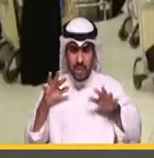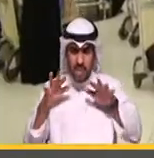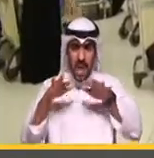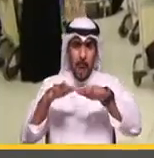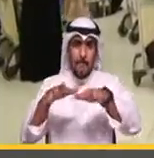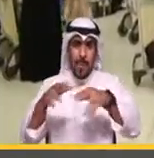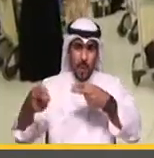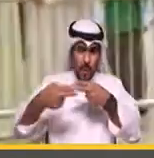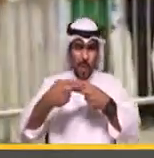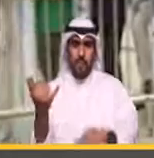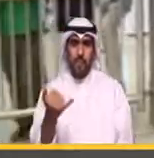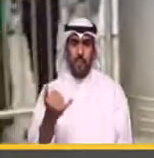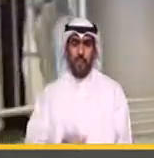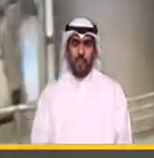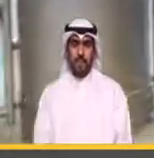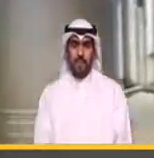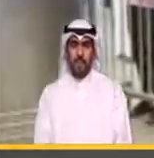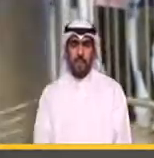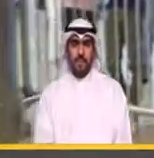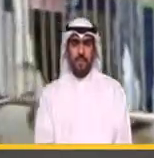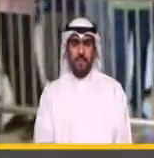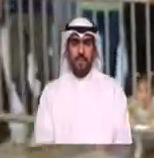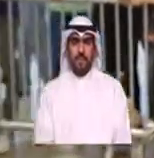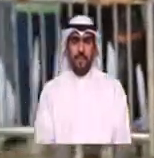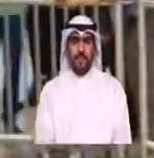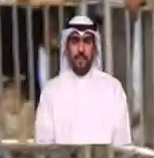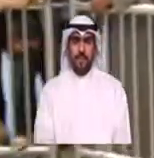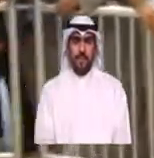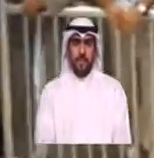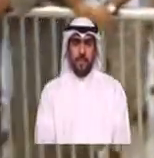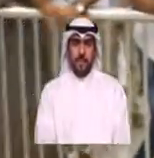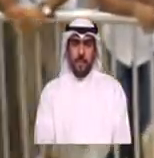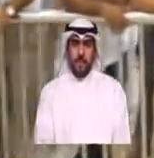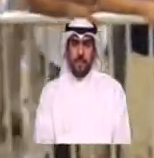قاعات المغادرة والوصول. جيهان حبيب، تلفزيون دولة الكويت.